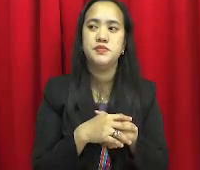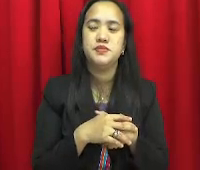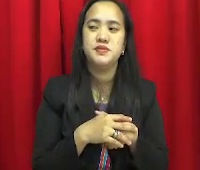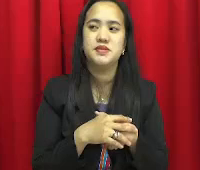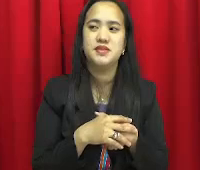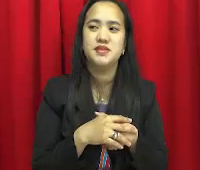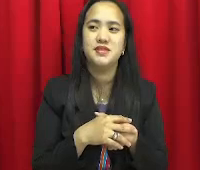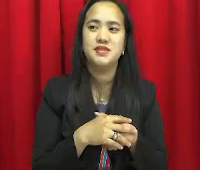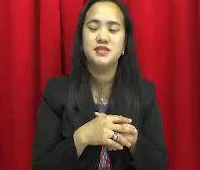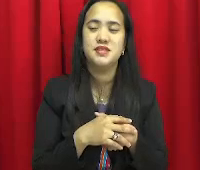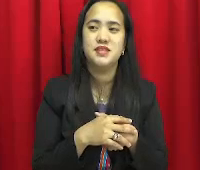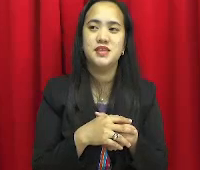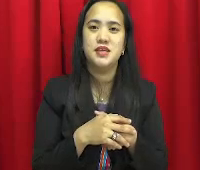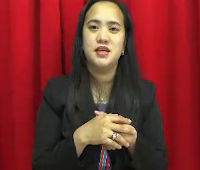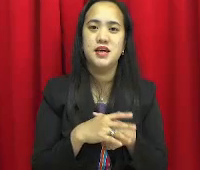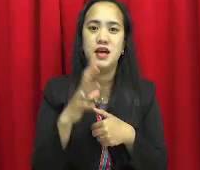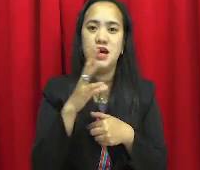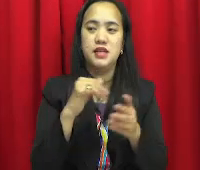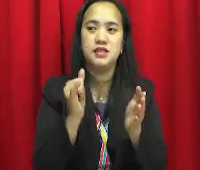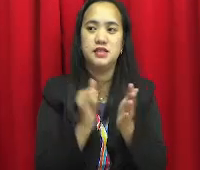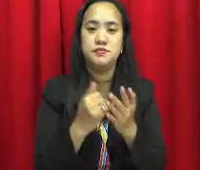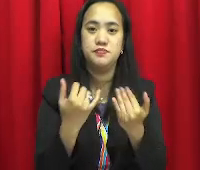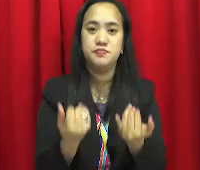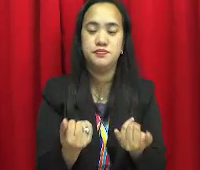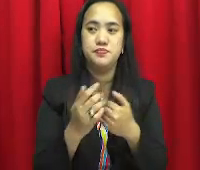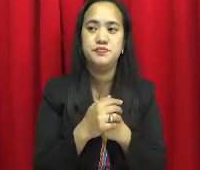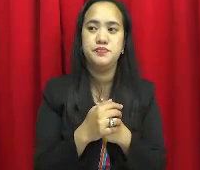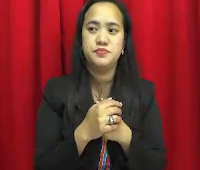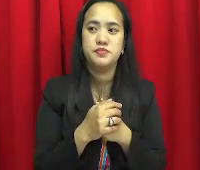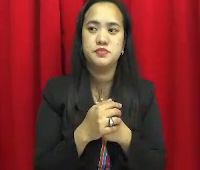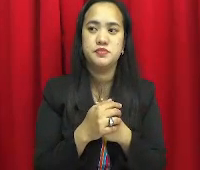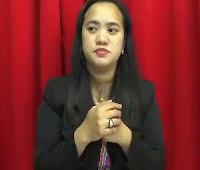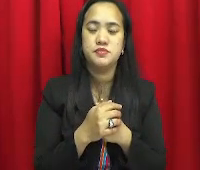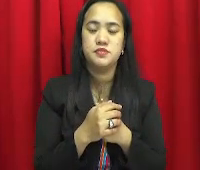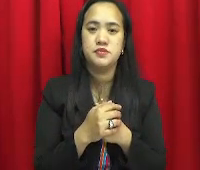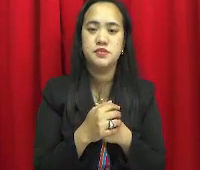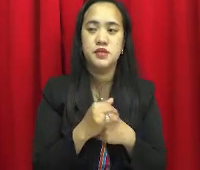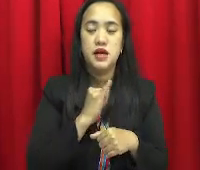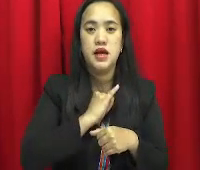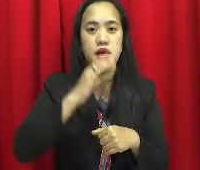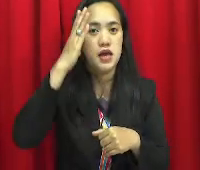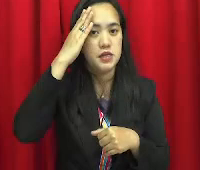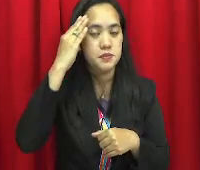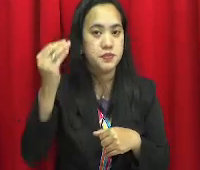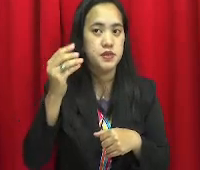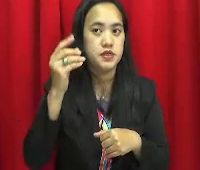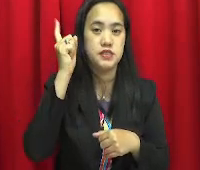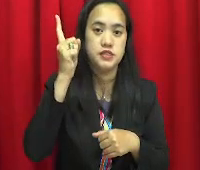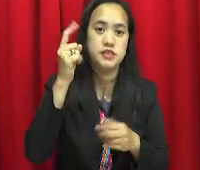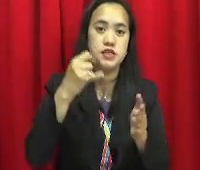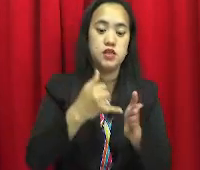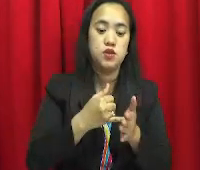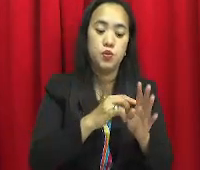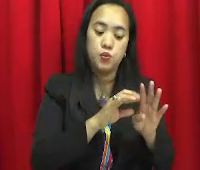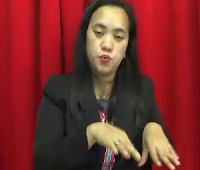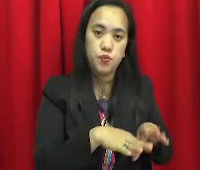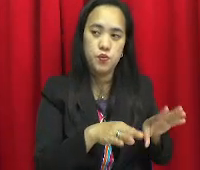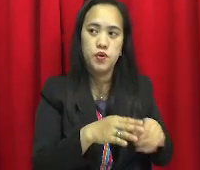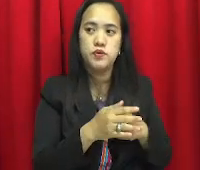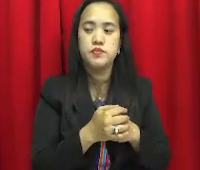Saka sa totoo lang, ha? Sa totoo lang, practically. Kasi naranasan ko rin yung magtrabaho at ako rin yung tao na talagang